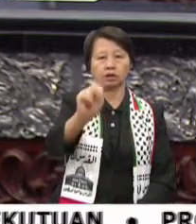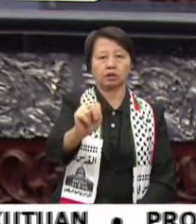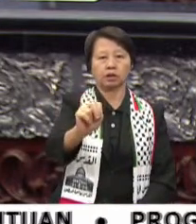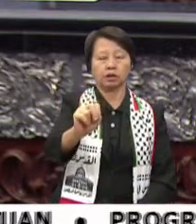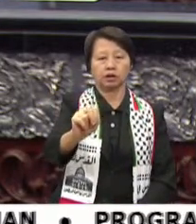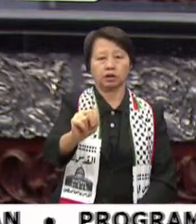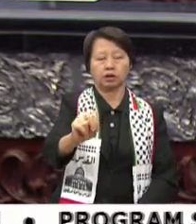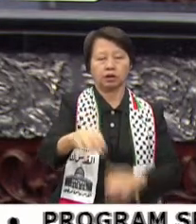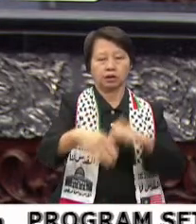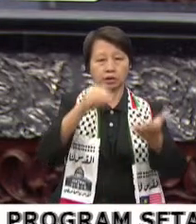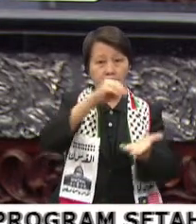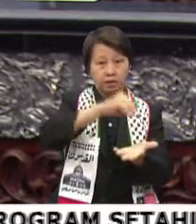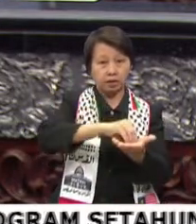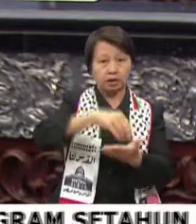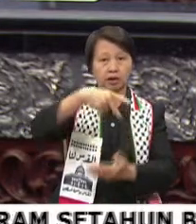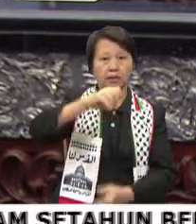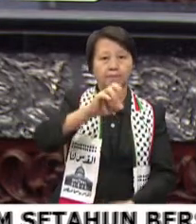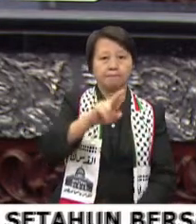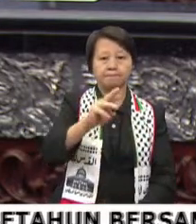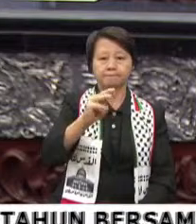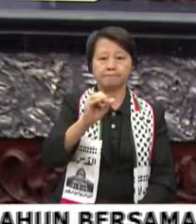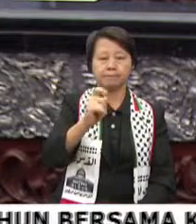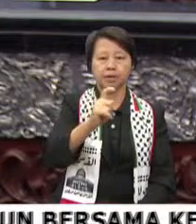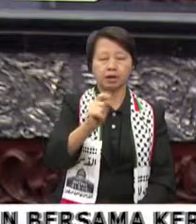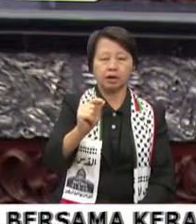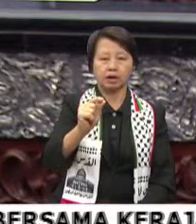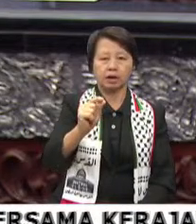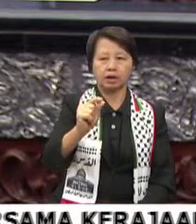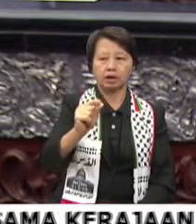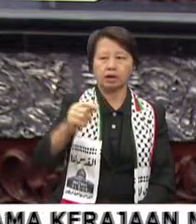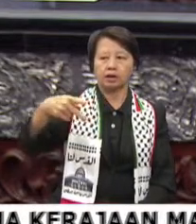di pmatang Pauh Saya turut